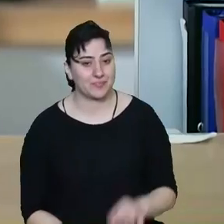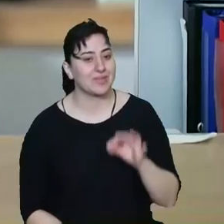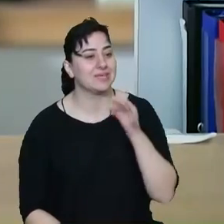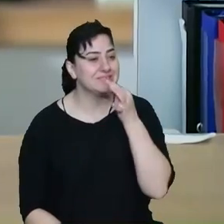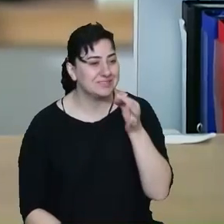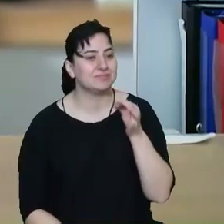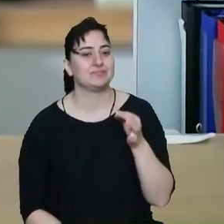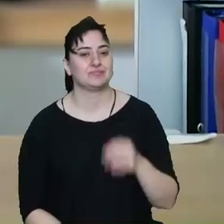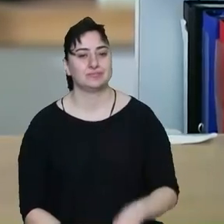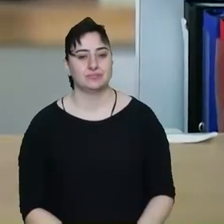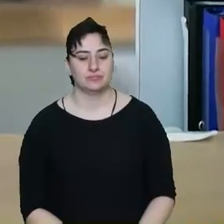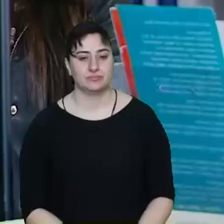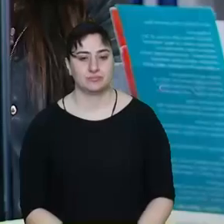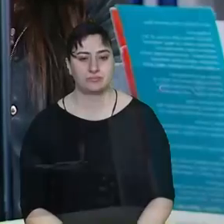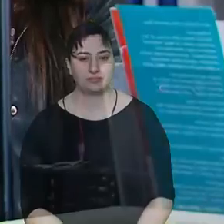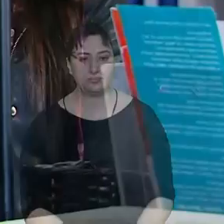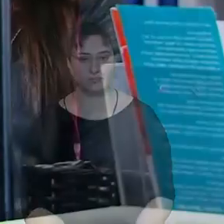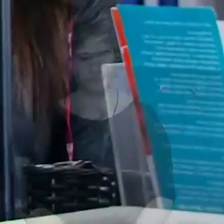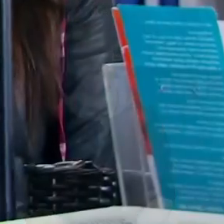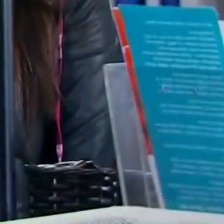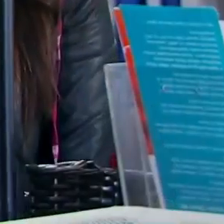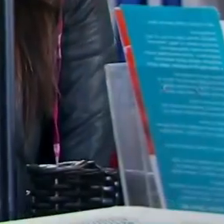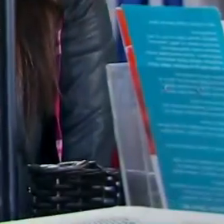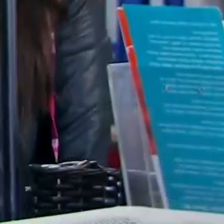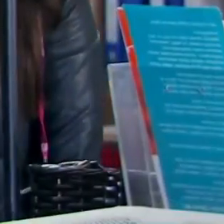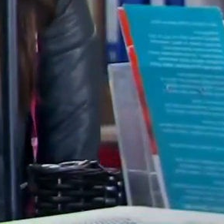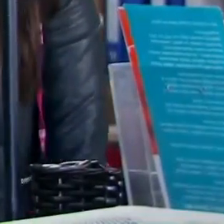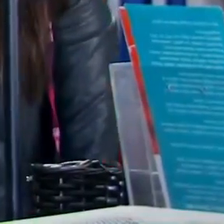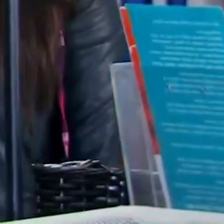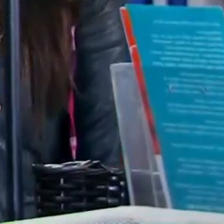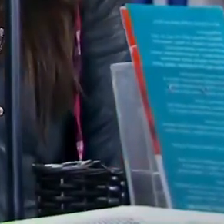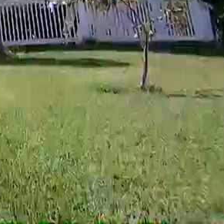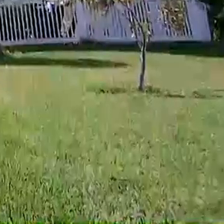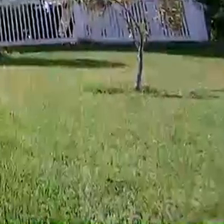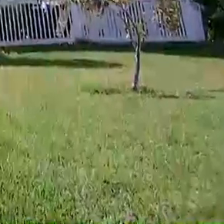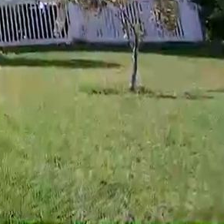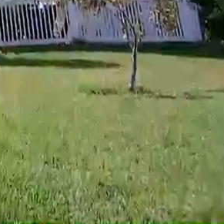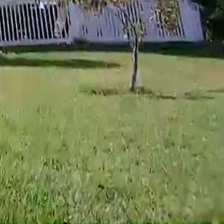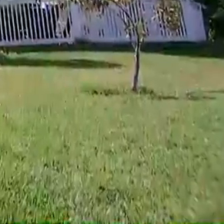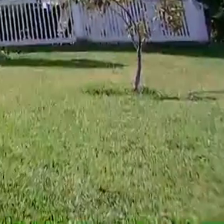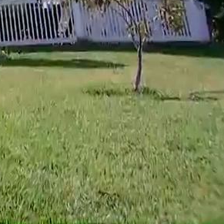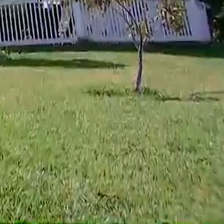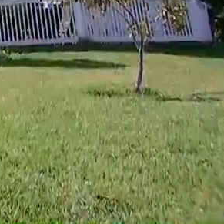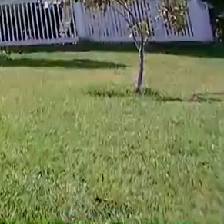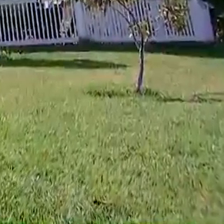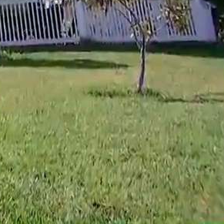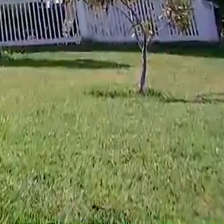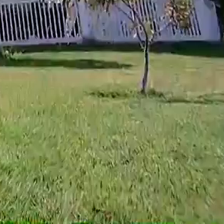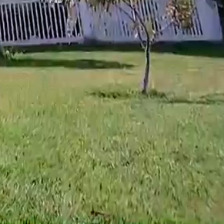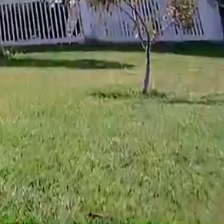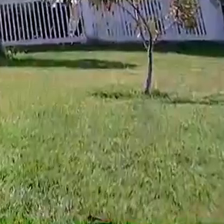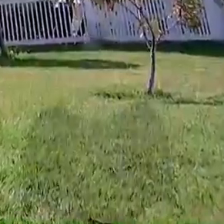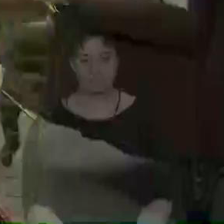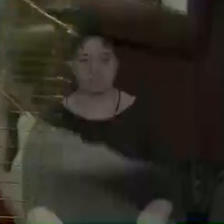İzninizle. Hallediyoruz. Esmer kadın müdürden rahatsız olup gözlerini devirdi. Bahçenin kamelya tarafı. Şükür'ün